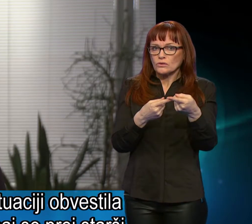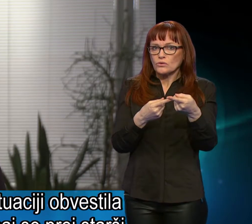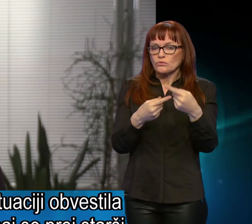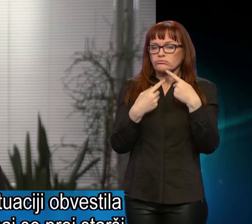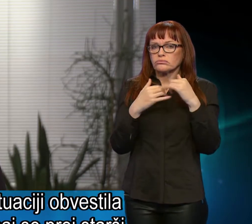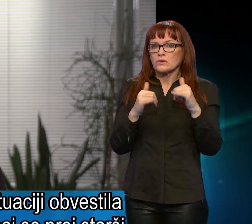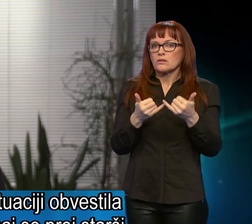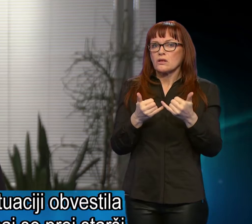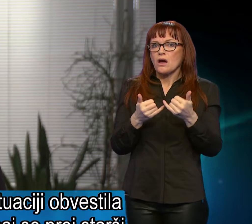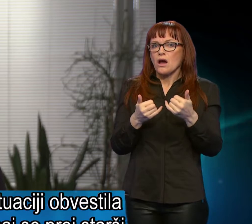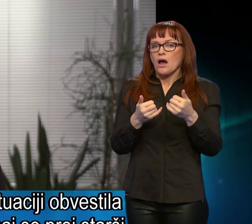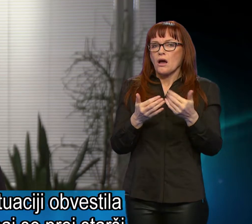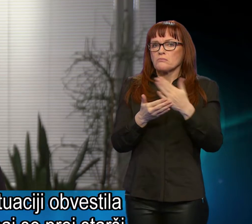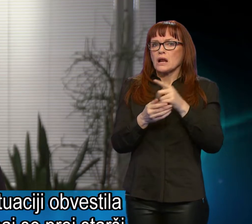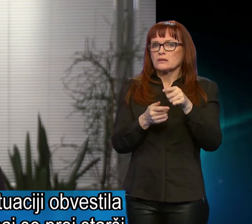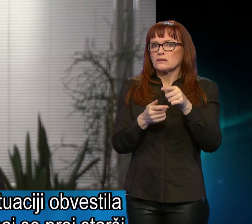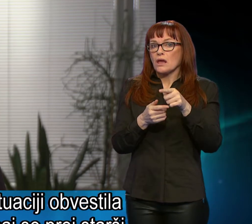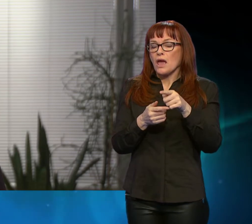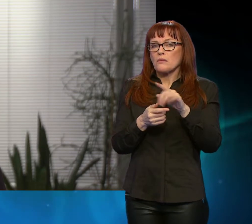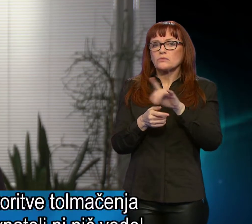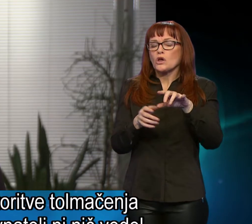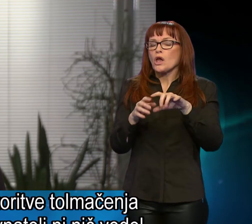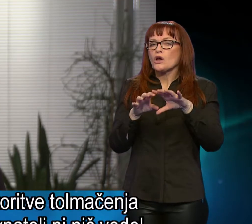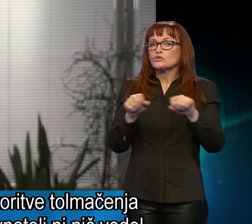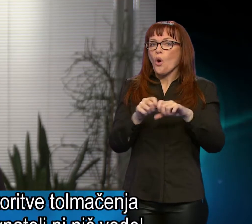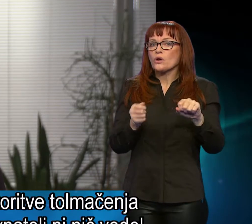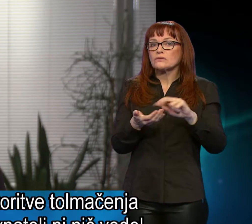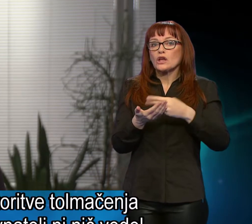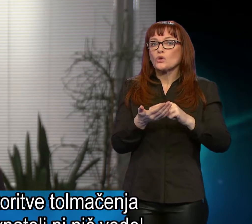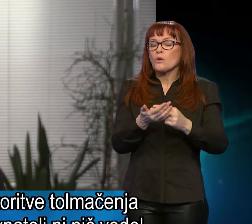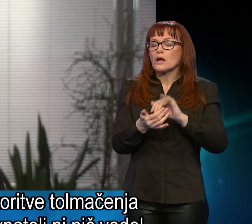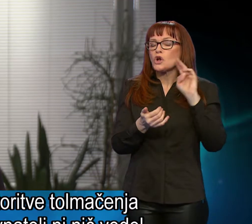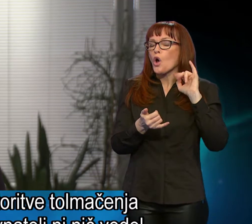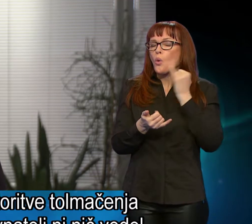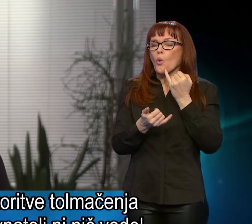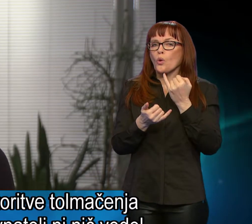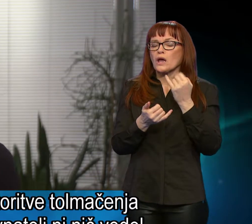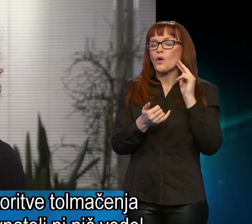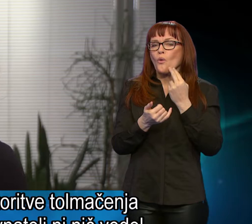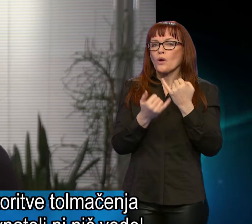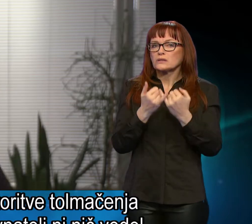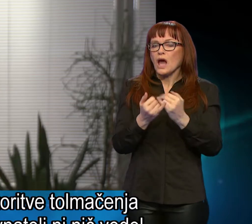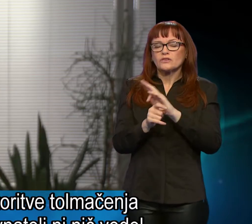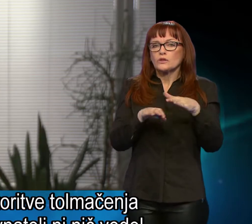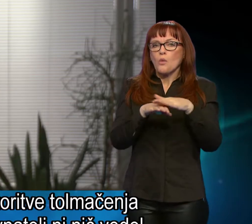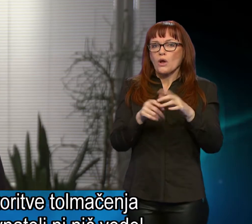ravnatelju, saj namreč predtem so pač te storitve tolmačenja gluhi starši krili z vavčarji.